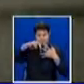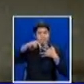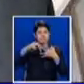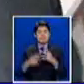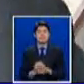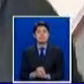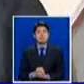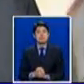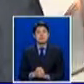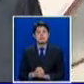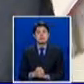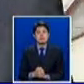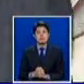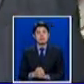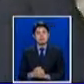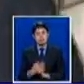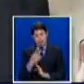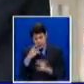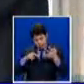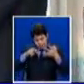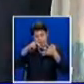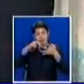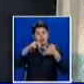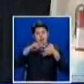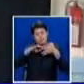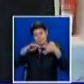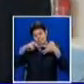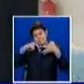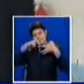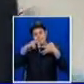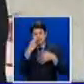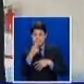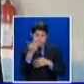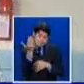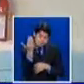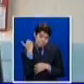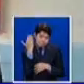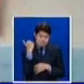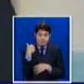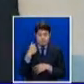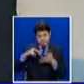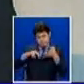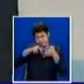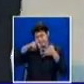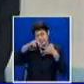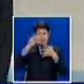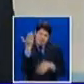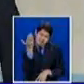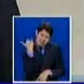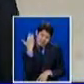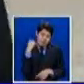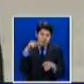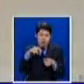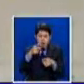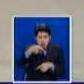หน่อยมาถึงแล้วชั้น 3แล้วนะครับซึ่งตึกนี้เนี่ยอ่าชั้น 3ของตึกนี้เมื่อก่อนจะเป็น